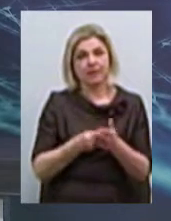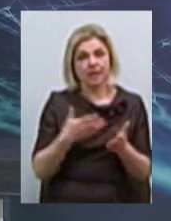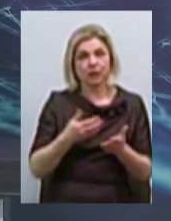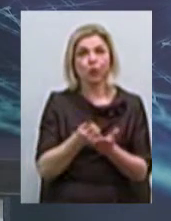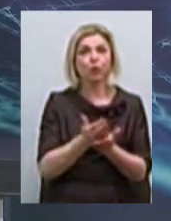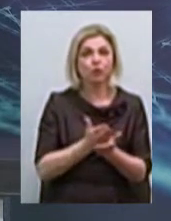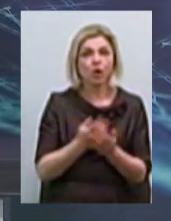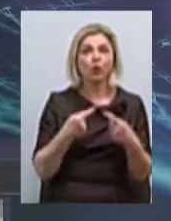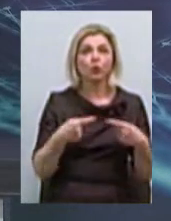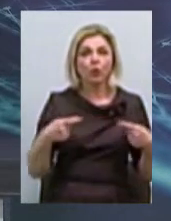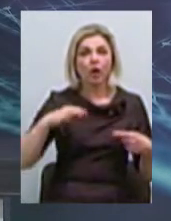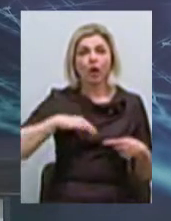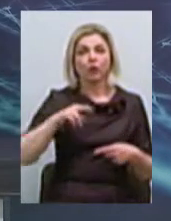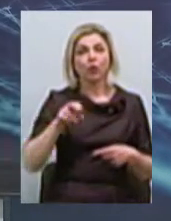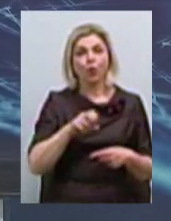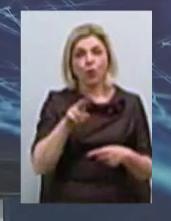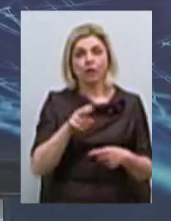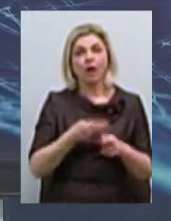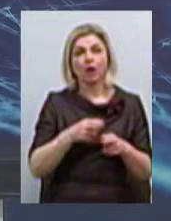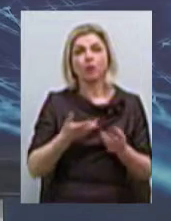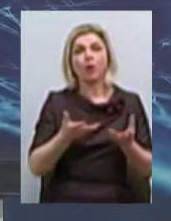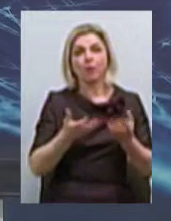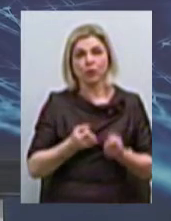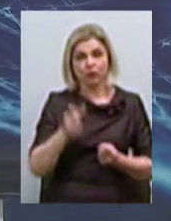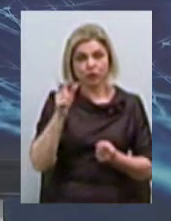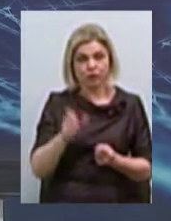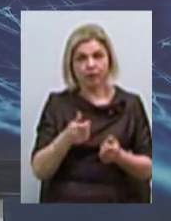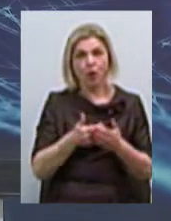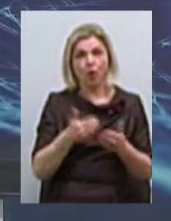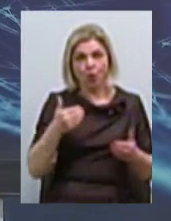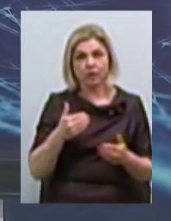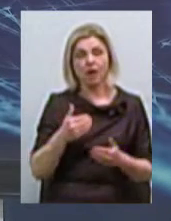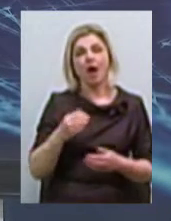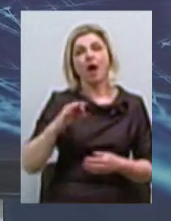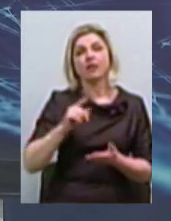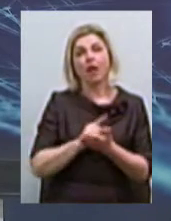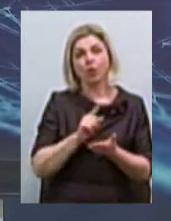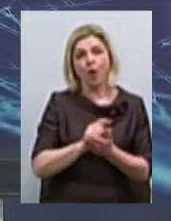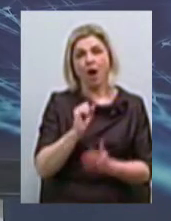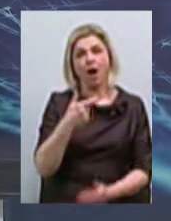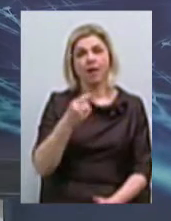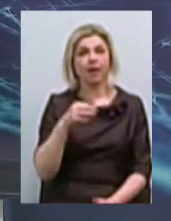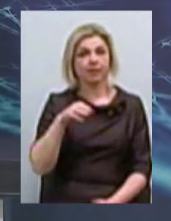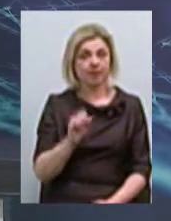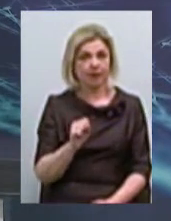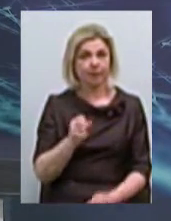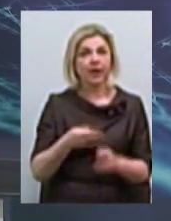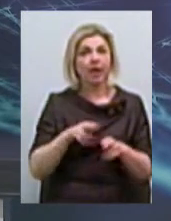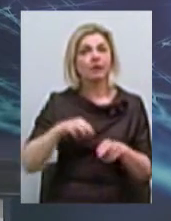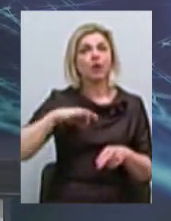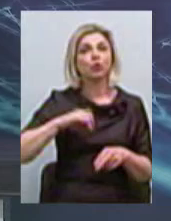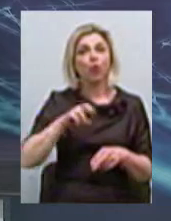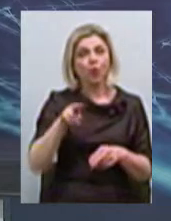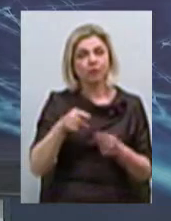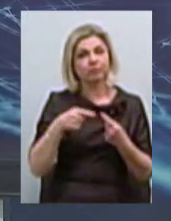та інші доходи, які отримані платником податку від податкового агента. Ці доходи відрізняються від доходів у вигляді